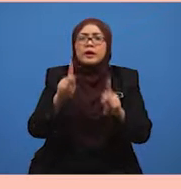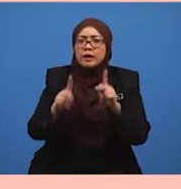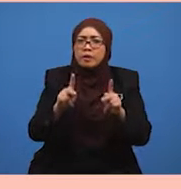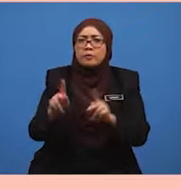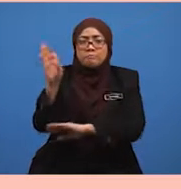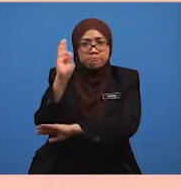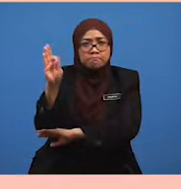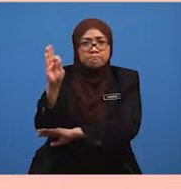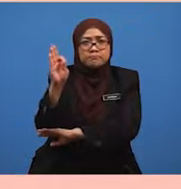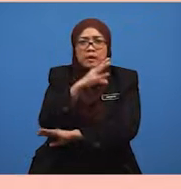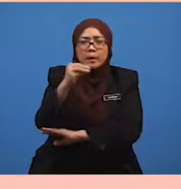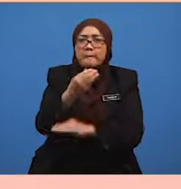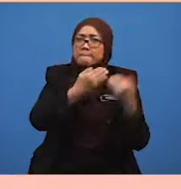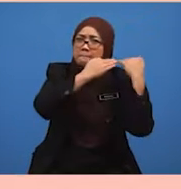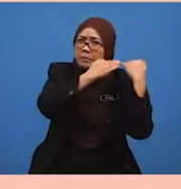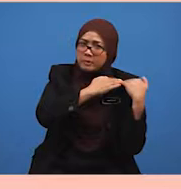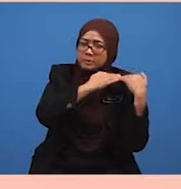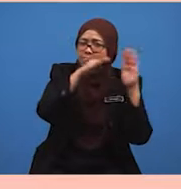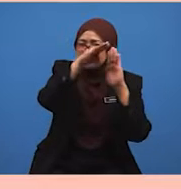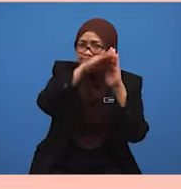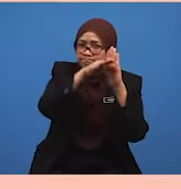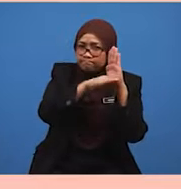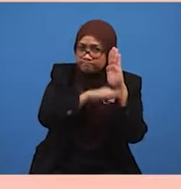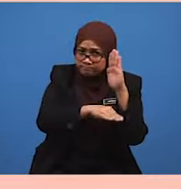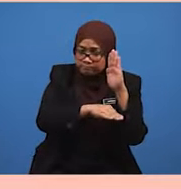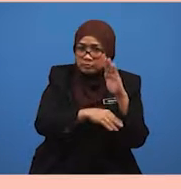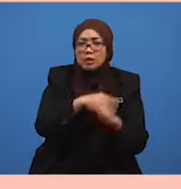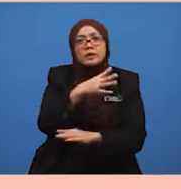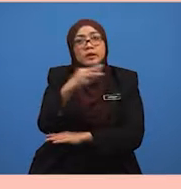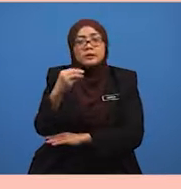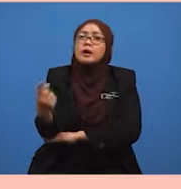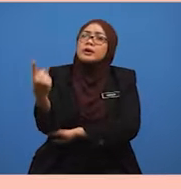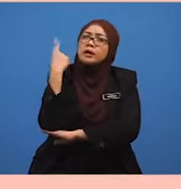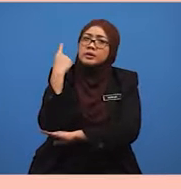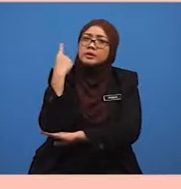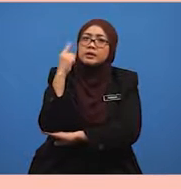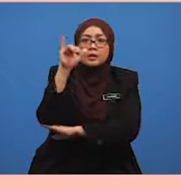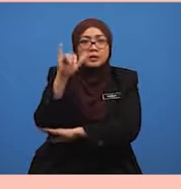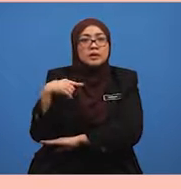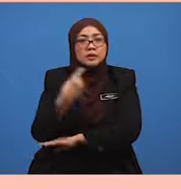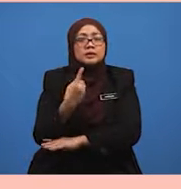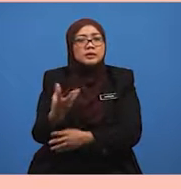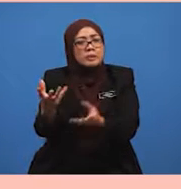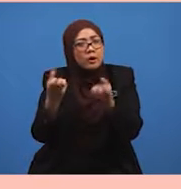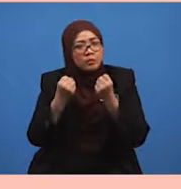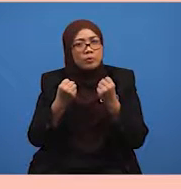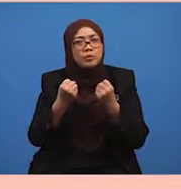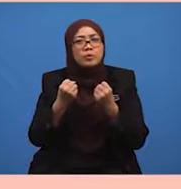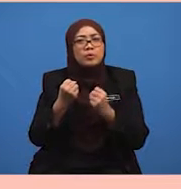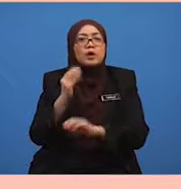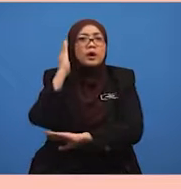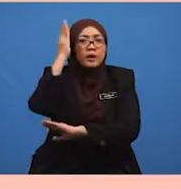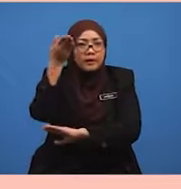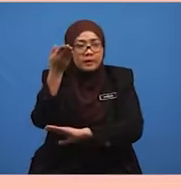dan beban berkurang, daya yang diperlukan untuk menggerakkan beban akan